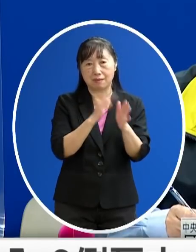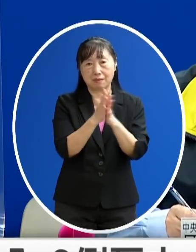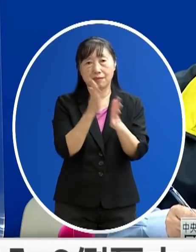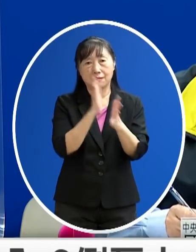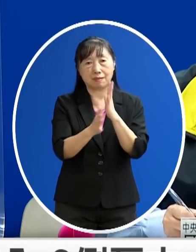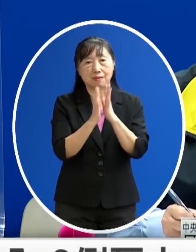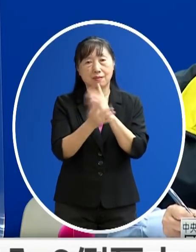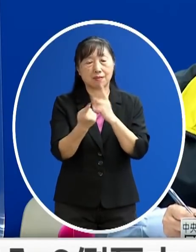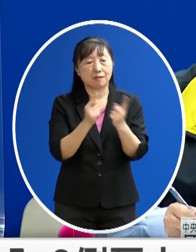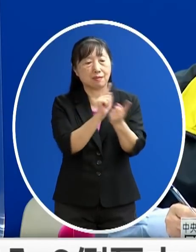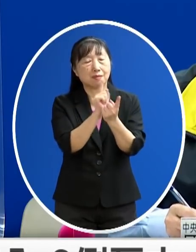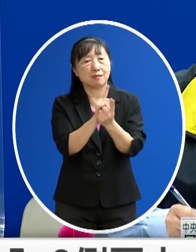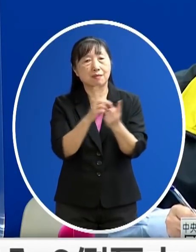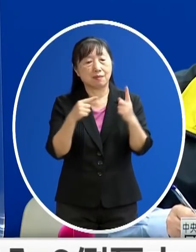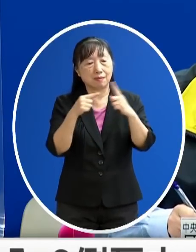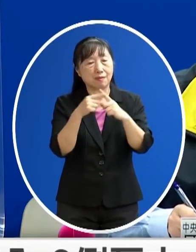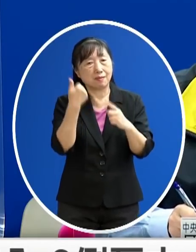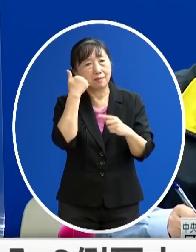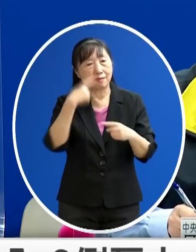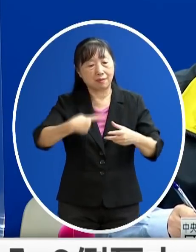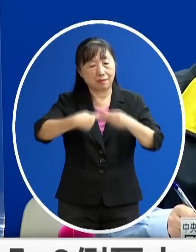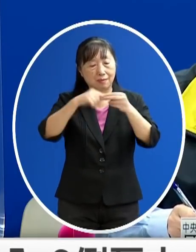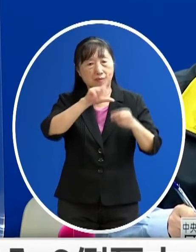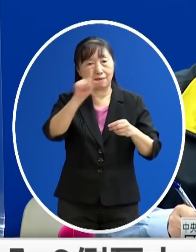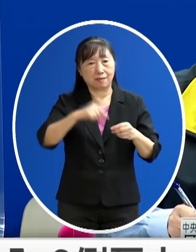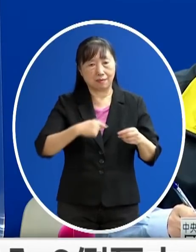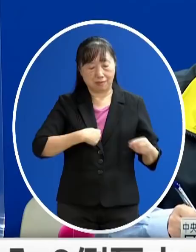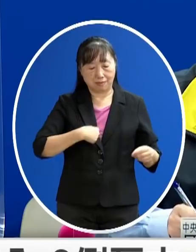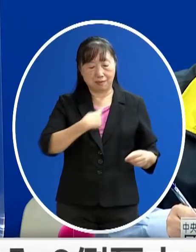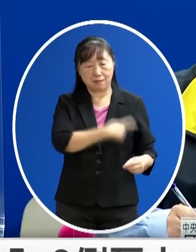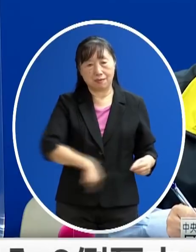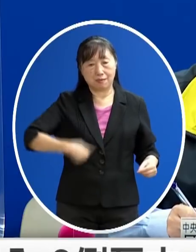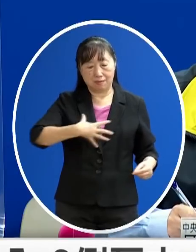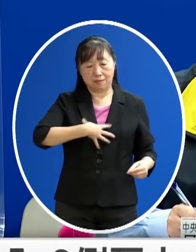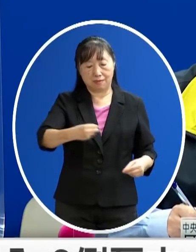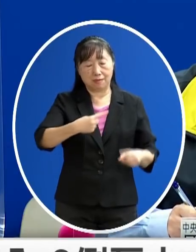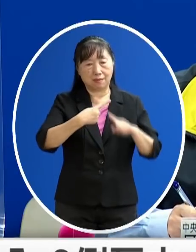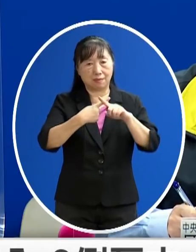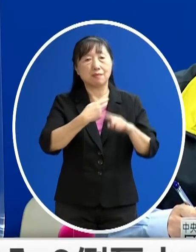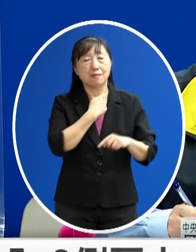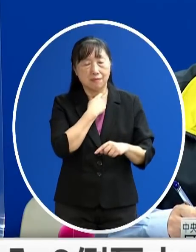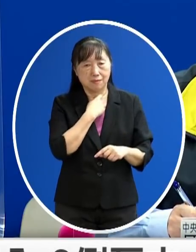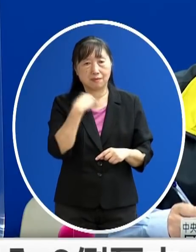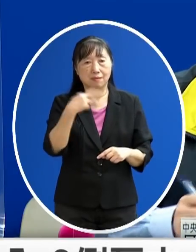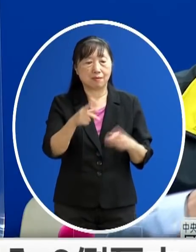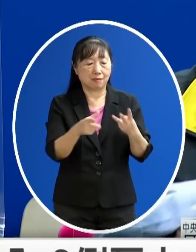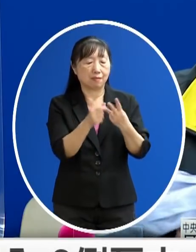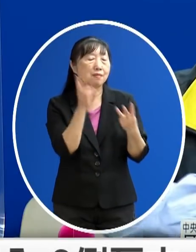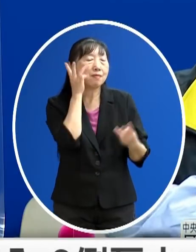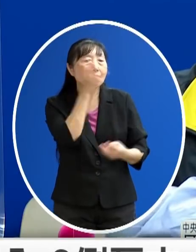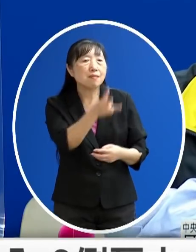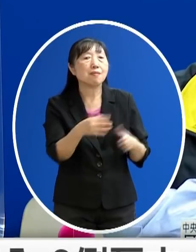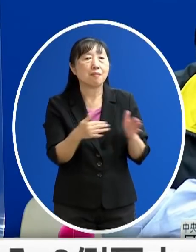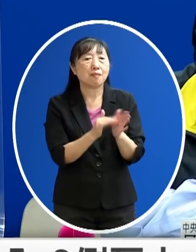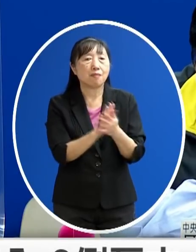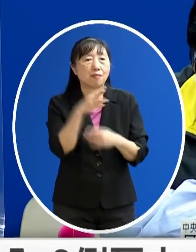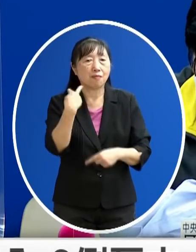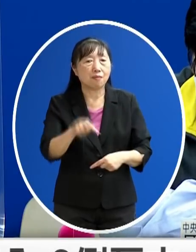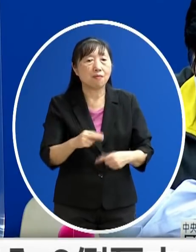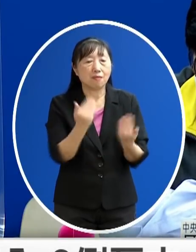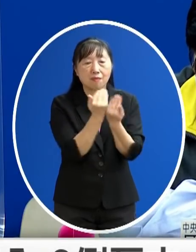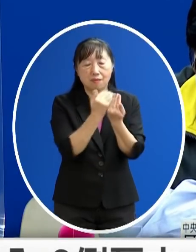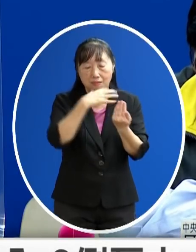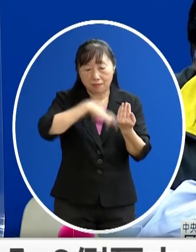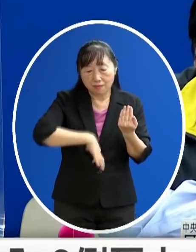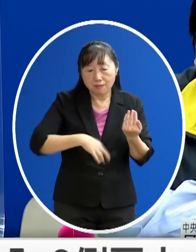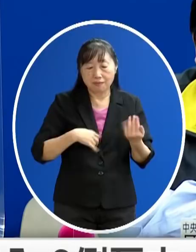安排相关接触者进行第一个月的胸部 X 光检查及第3个月这个潜伏结核感染检查跟评